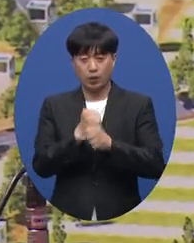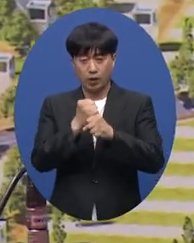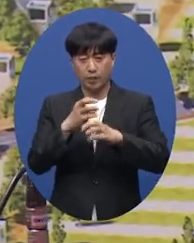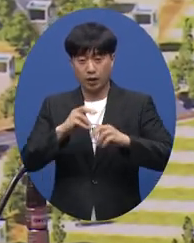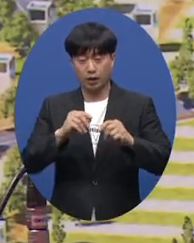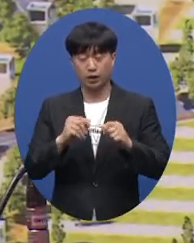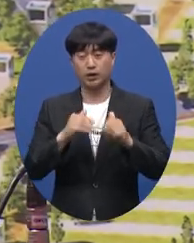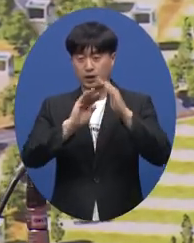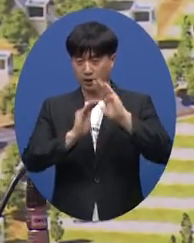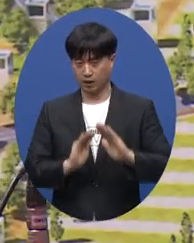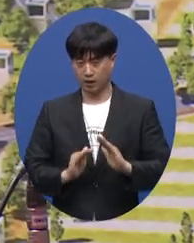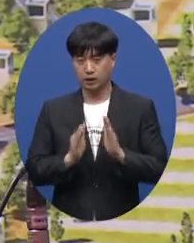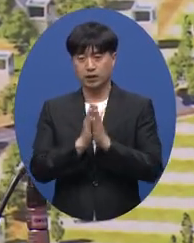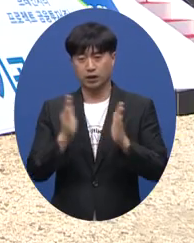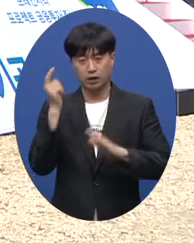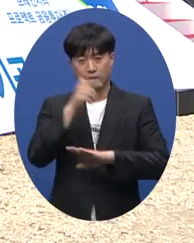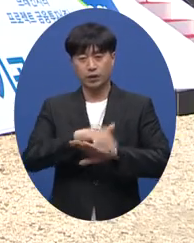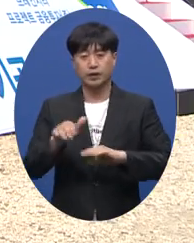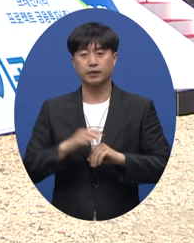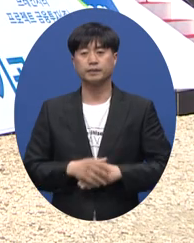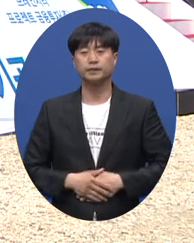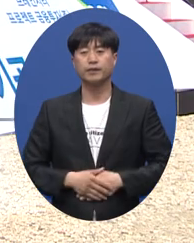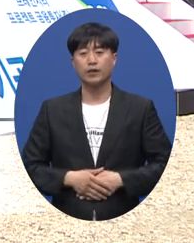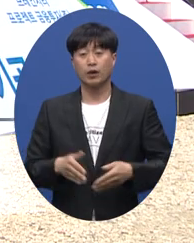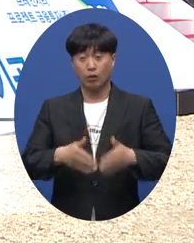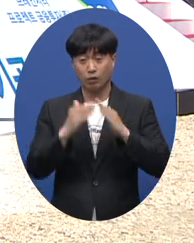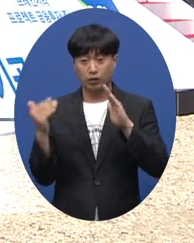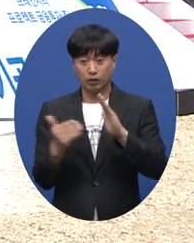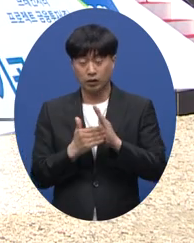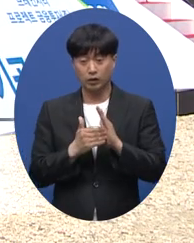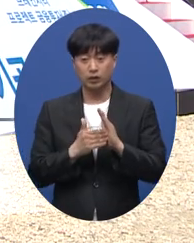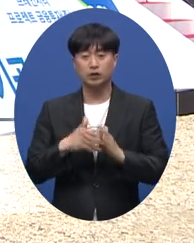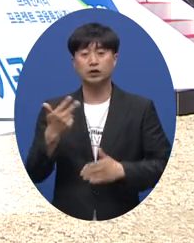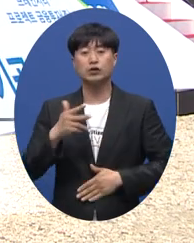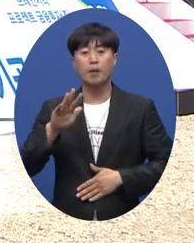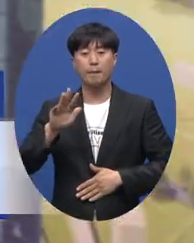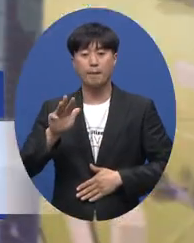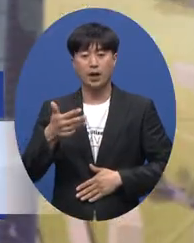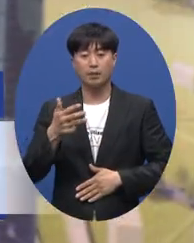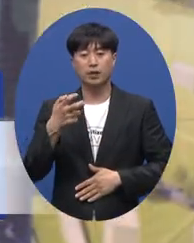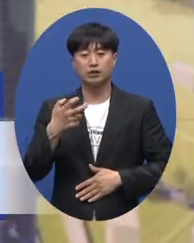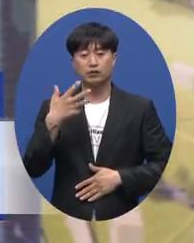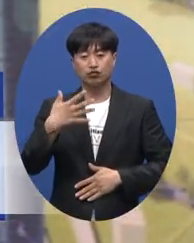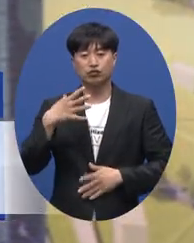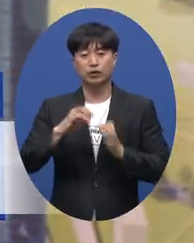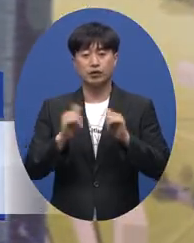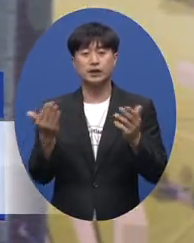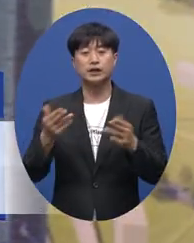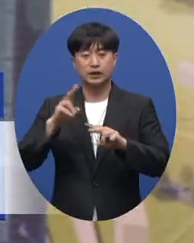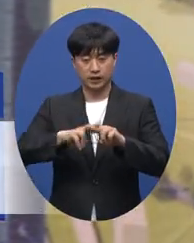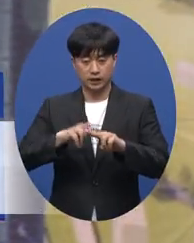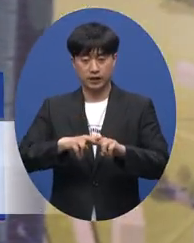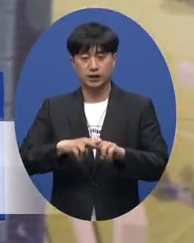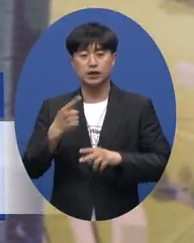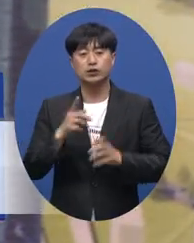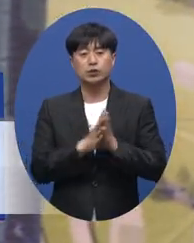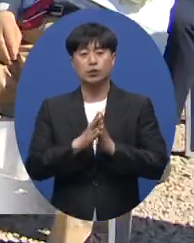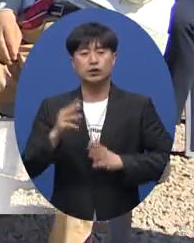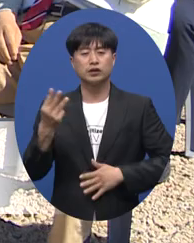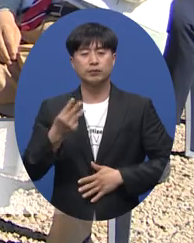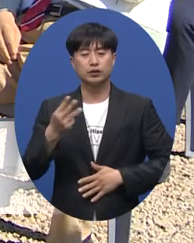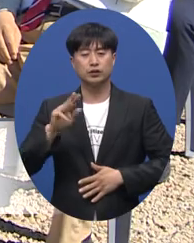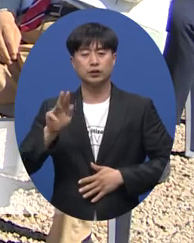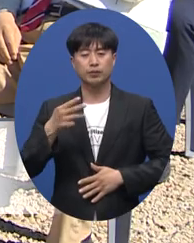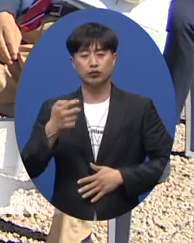등 단계별로 진행됩니다. 조성이 완료되면 7,879명의 일자리 창출과 1조